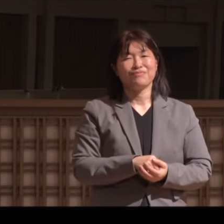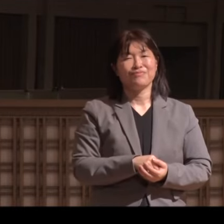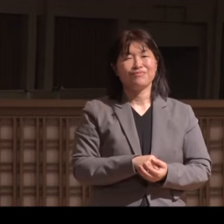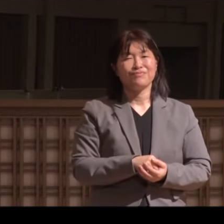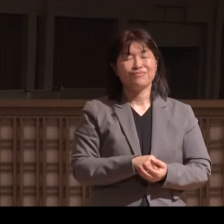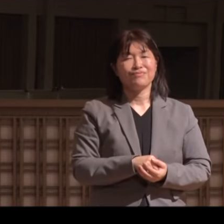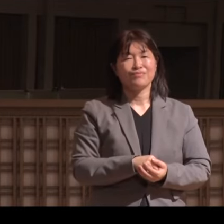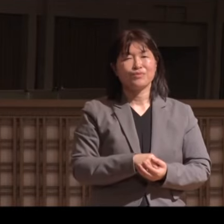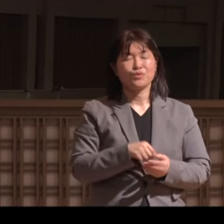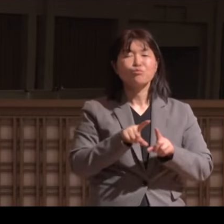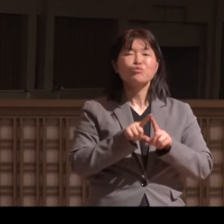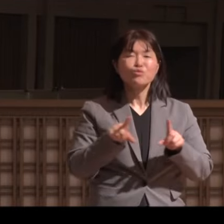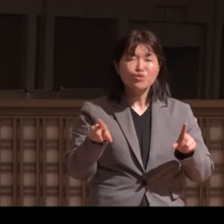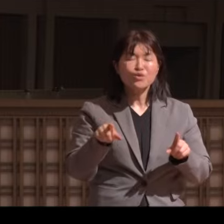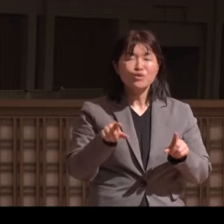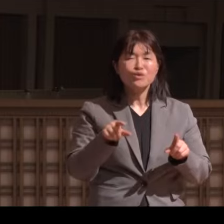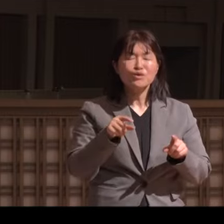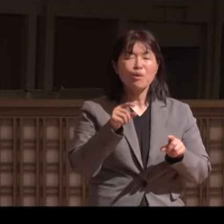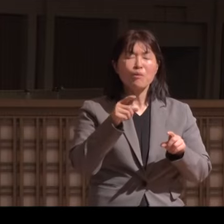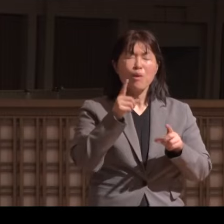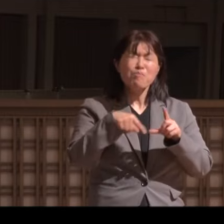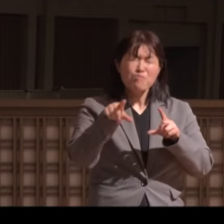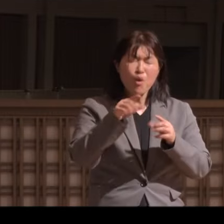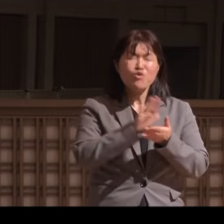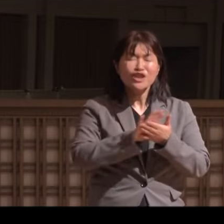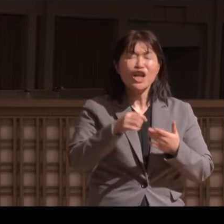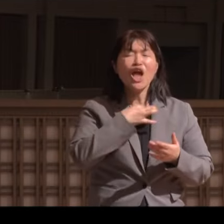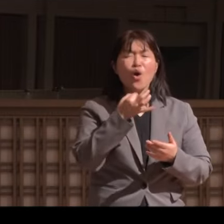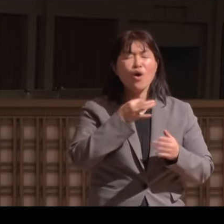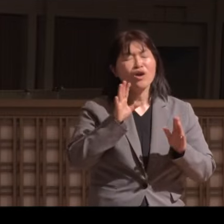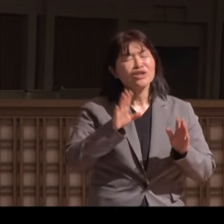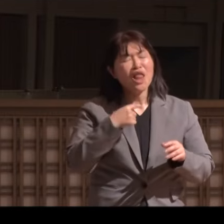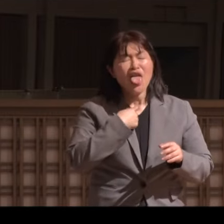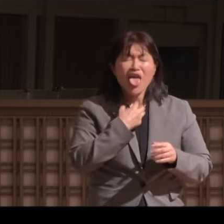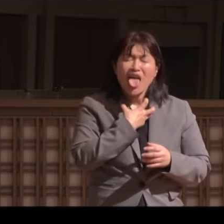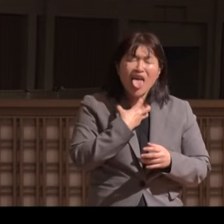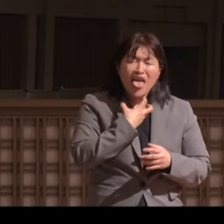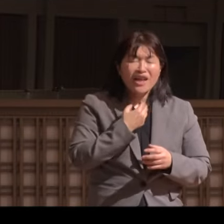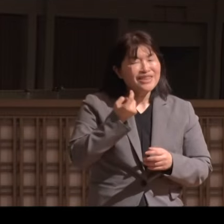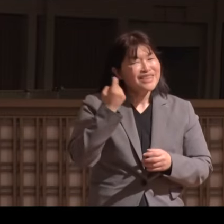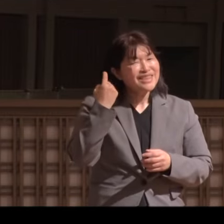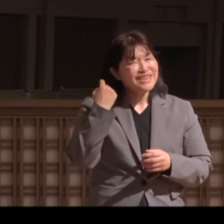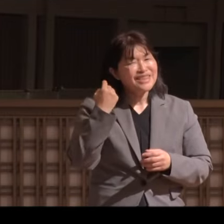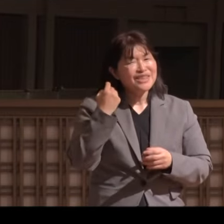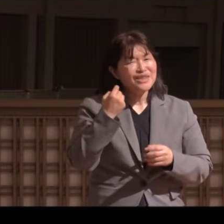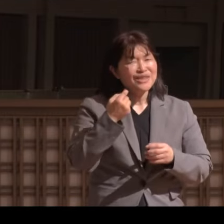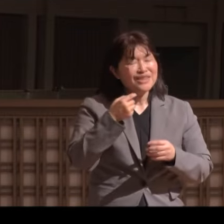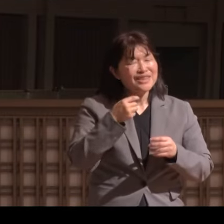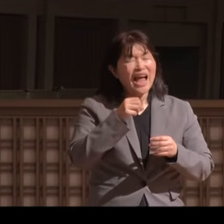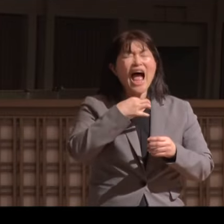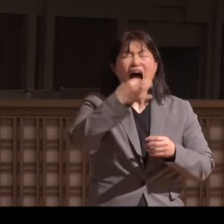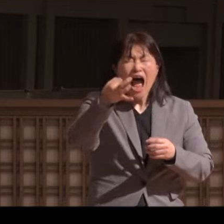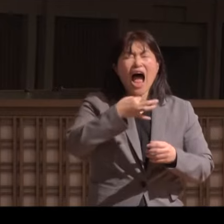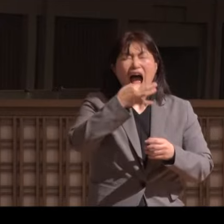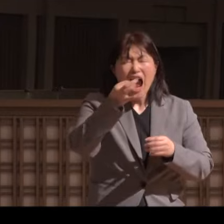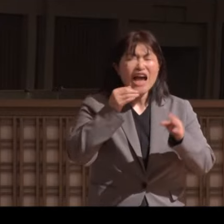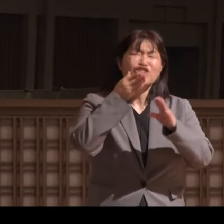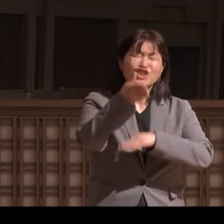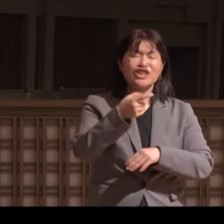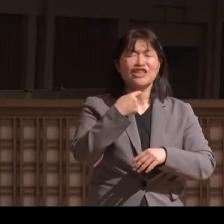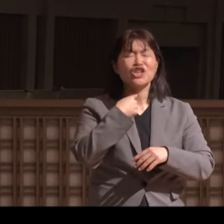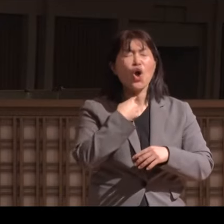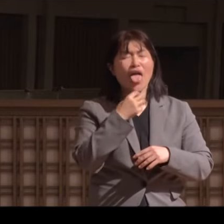よあの通常はもうちょいマシな声してるんですよこれ今日はなんでかわからない昨日ちょっと叫びすぎて今日声枯れ